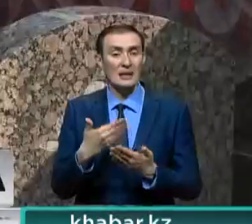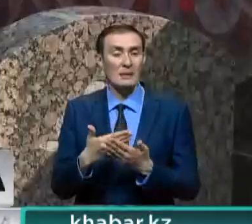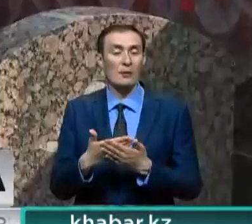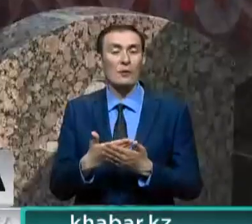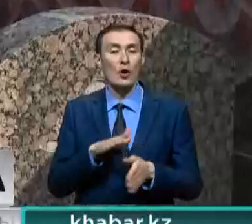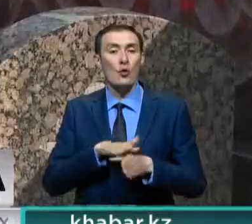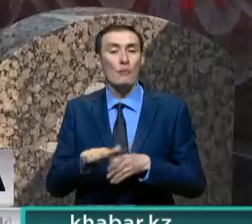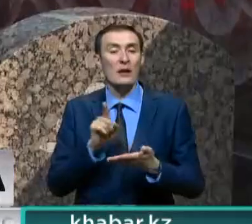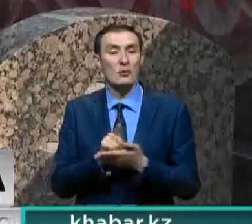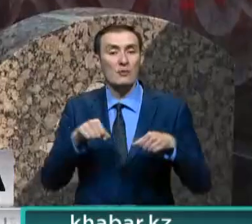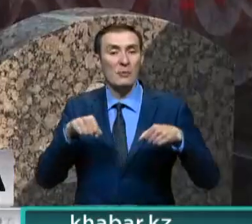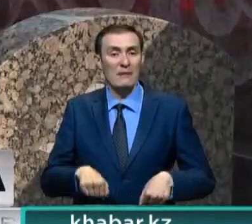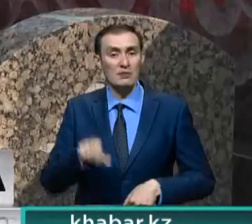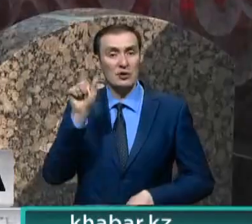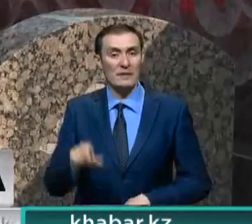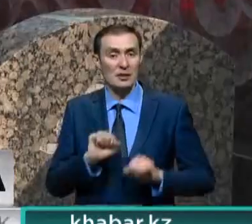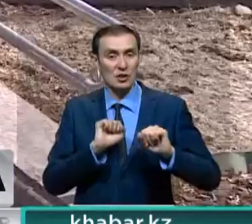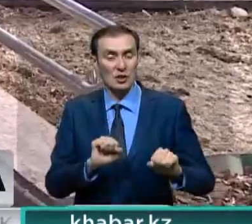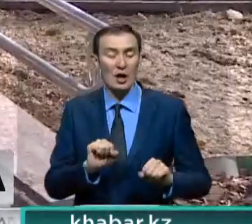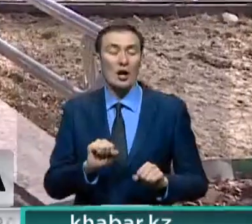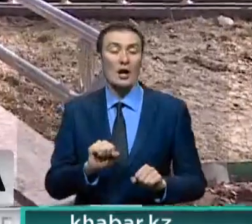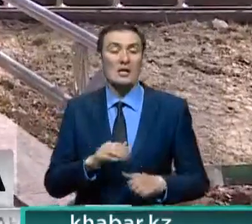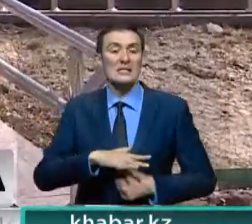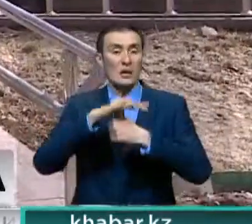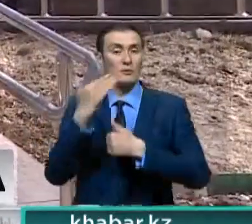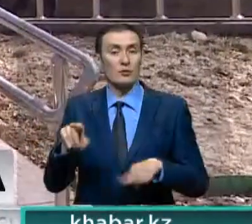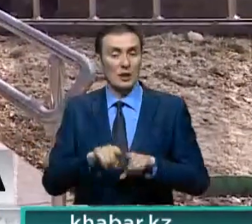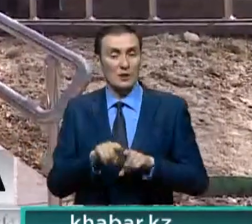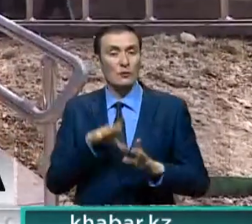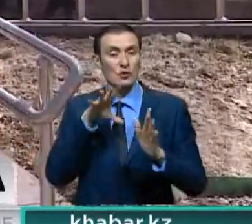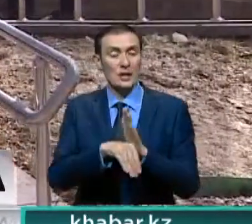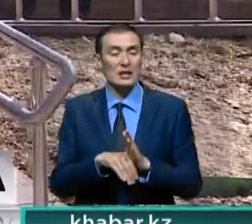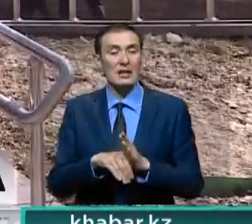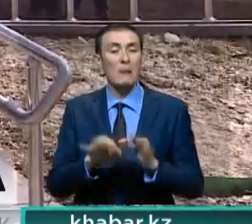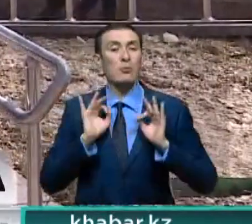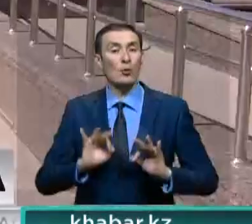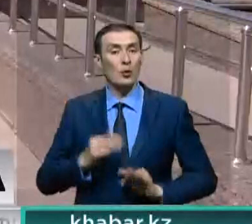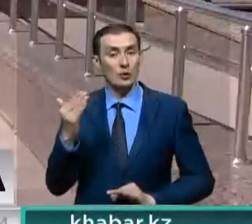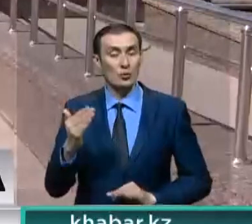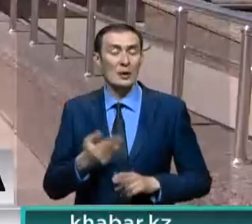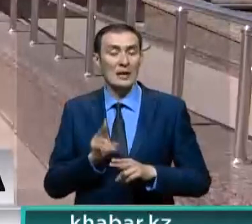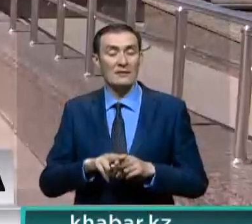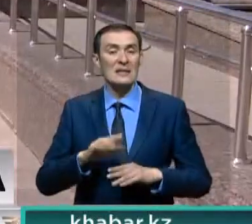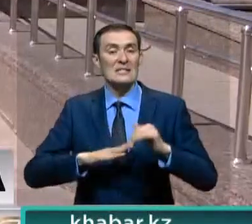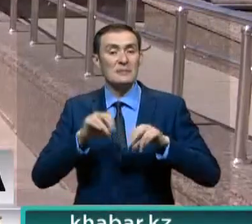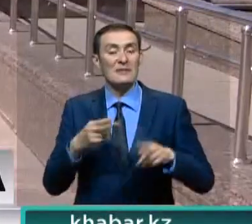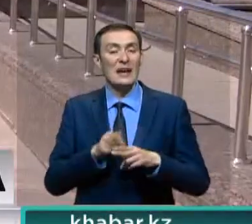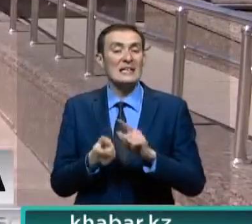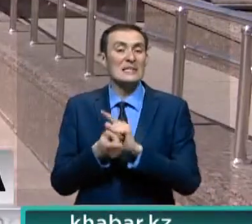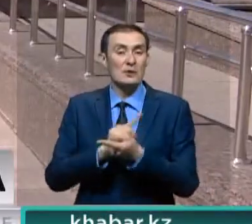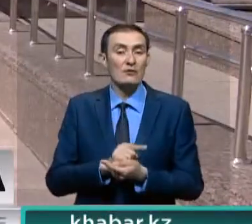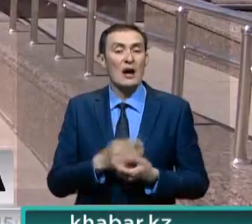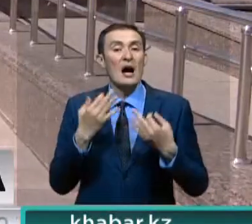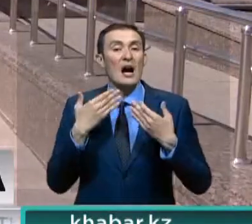об уполномоченном по правам человека. Конституционный статус также предусмотрен и для прокуратуры. По мнению экспертов, эти изменения